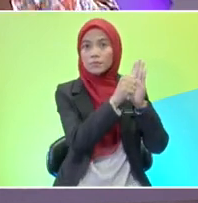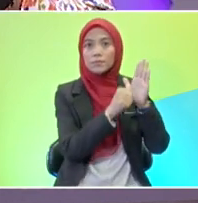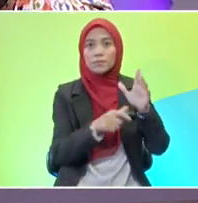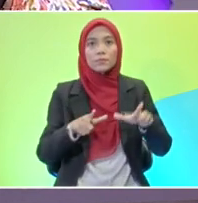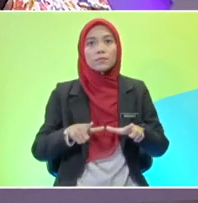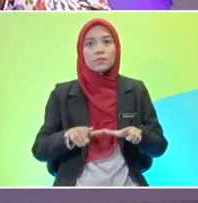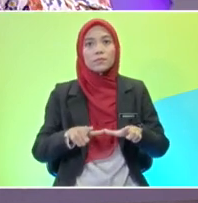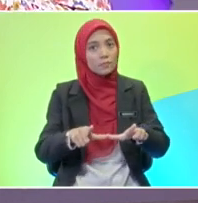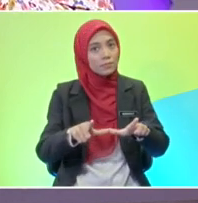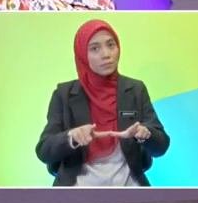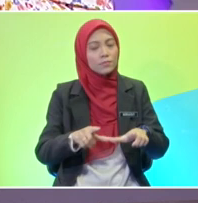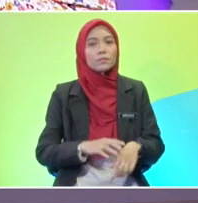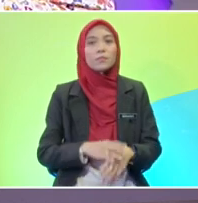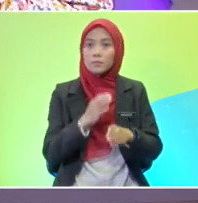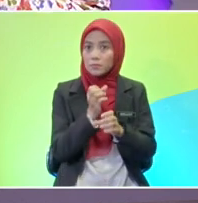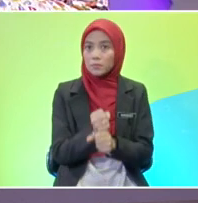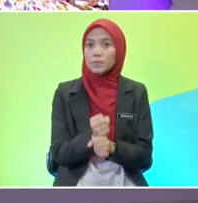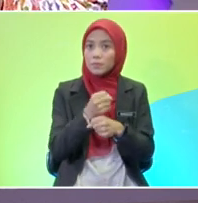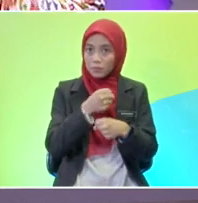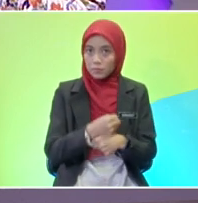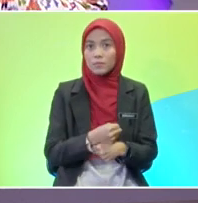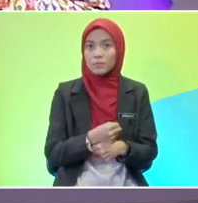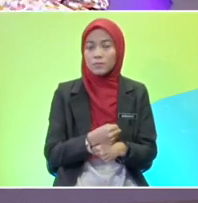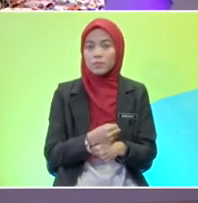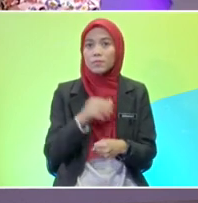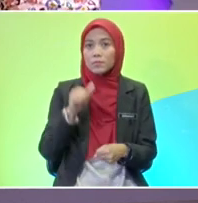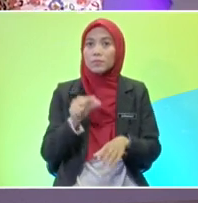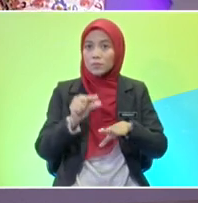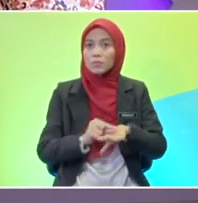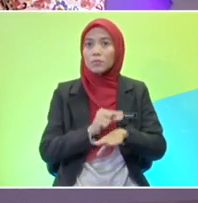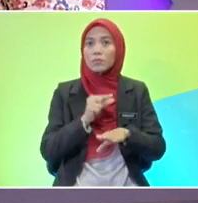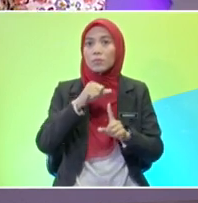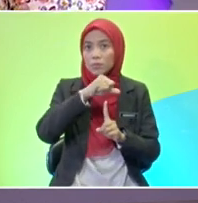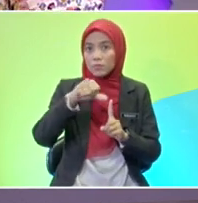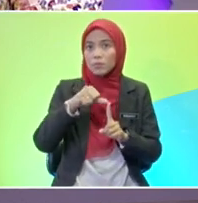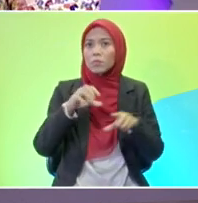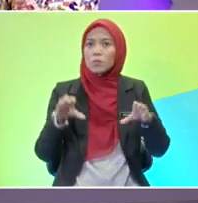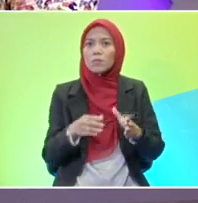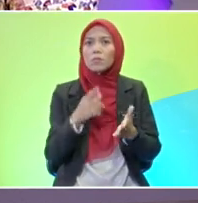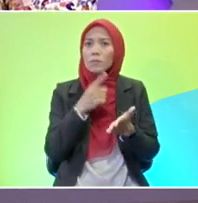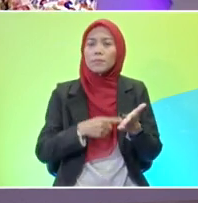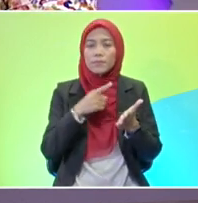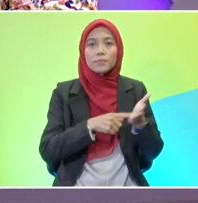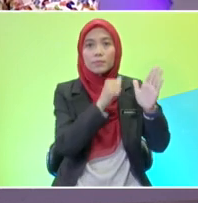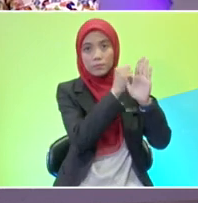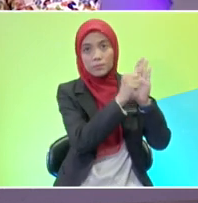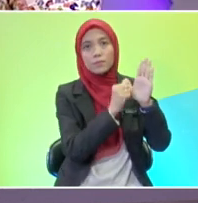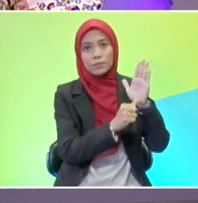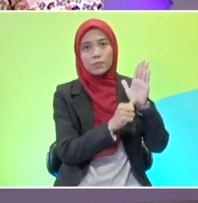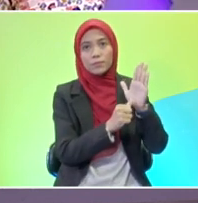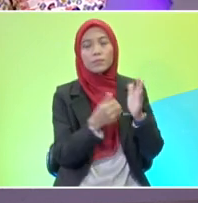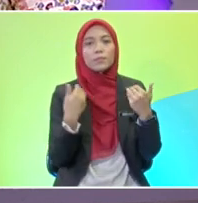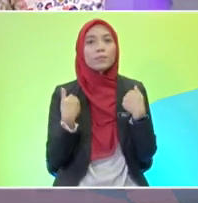polani adalah bentuk diagram atau pemodel yang digunakan apabila menghasilkan sesuatu ukiran Terdapat tiga jenis pola yang